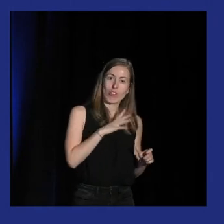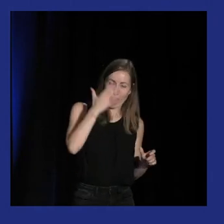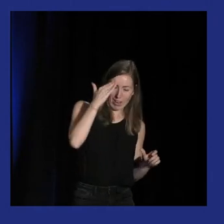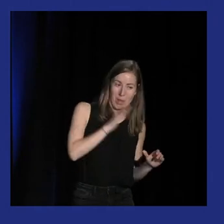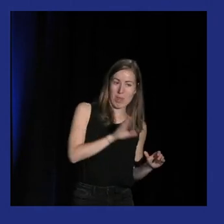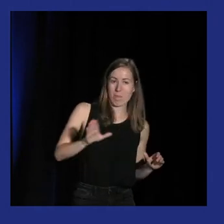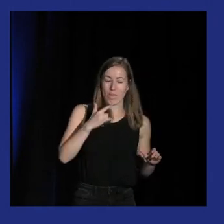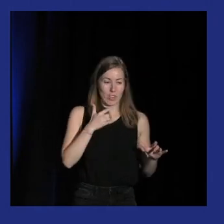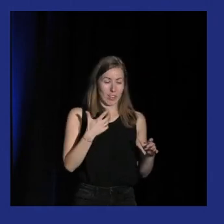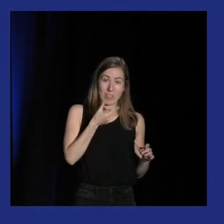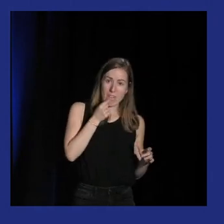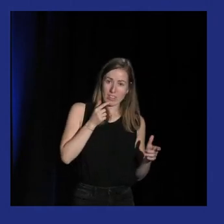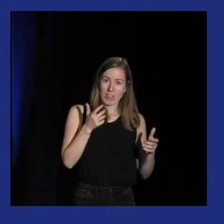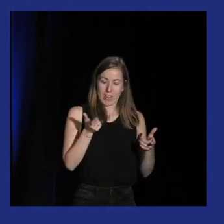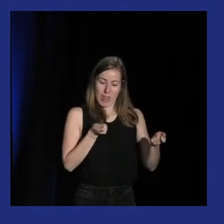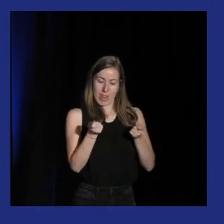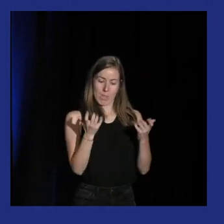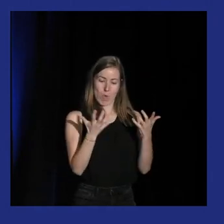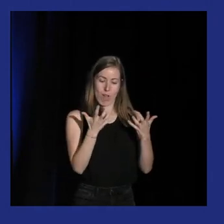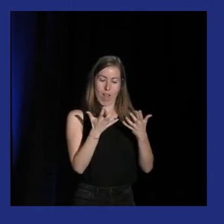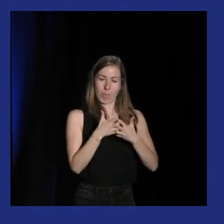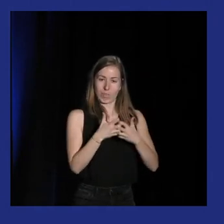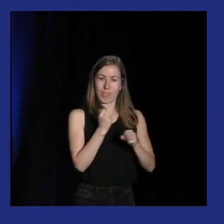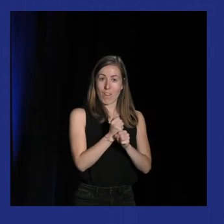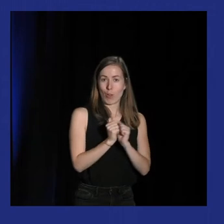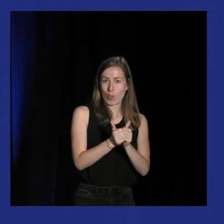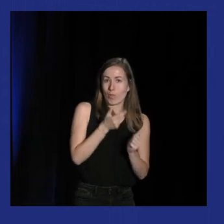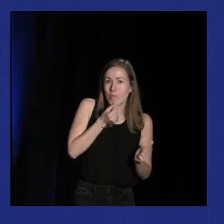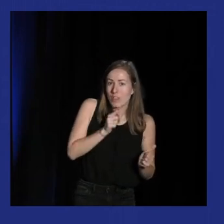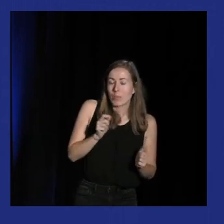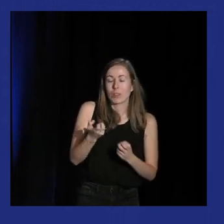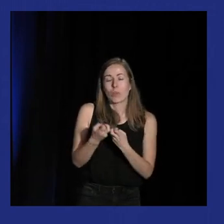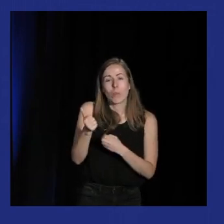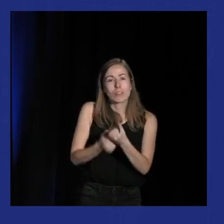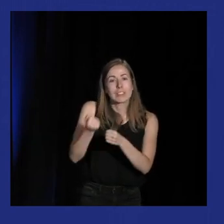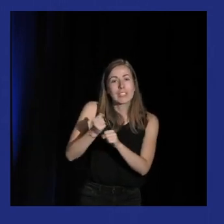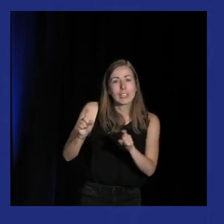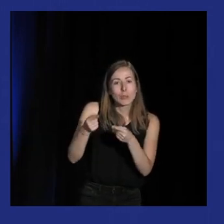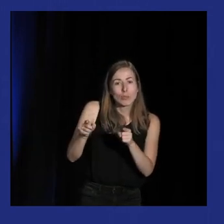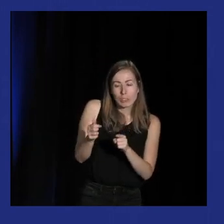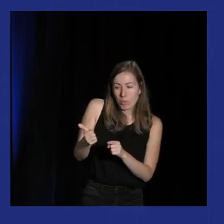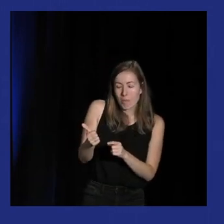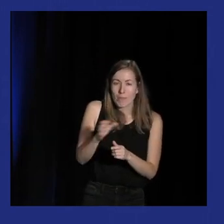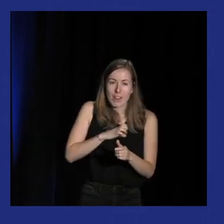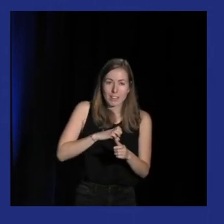compositeur de de la musique du jeu qui a essayé donc de faire un bide qui était qui devait à la fois